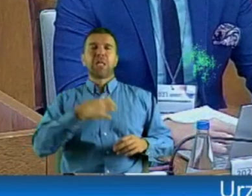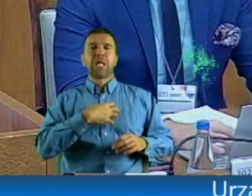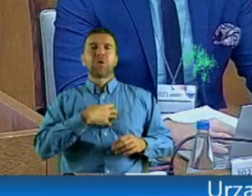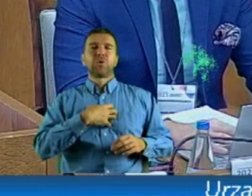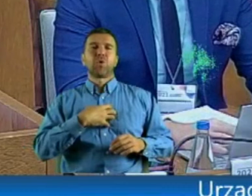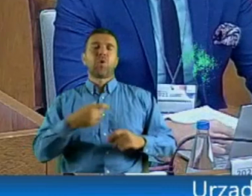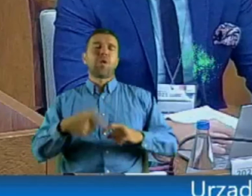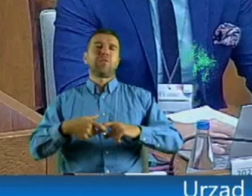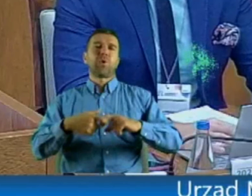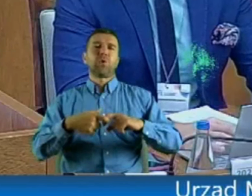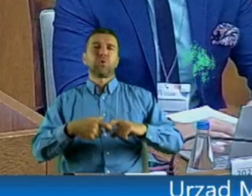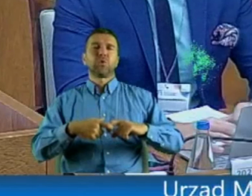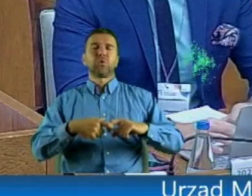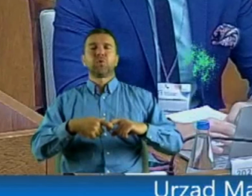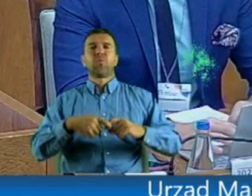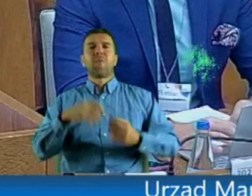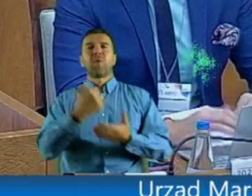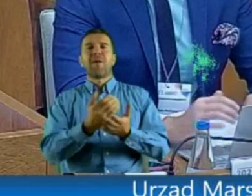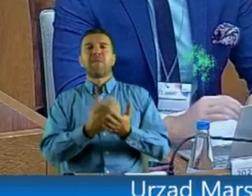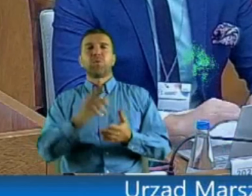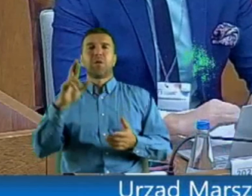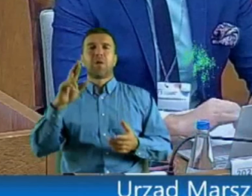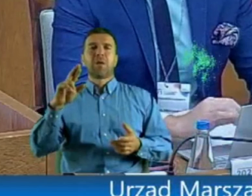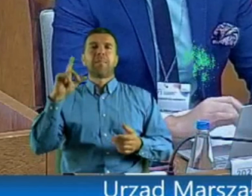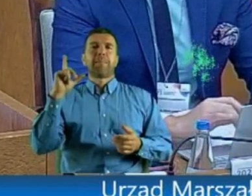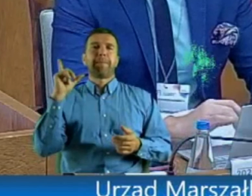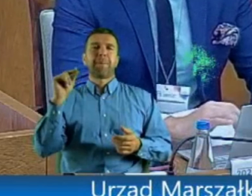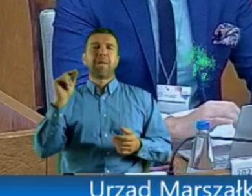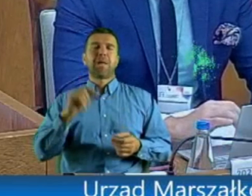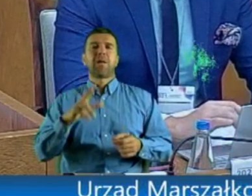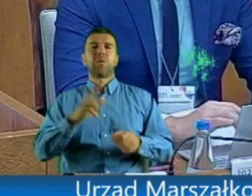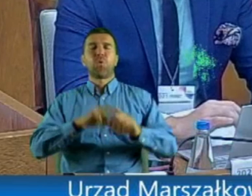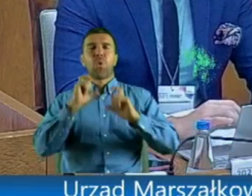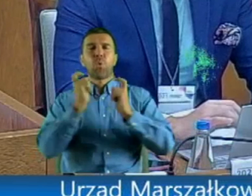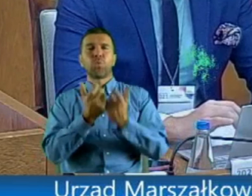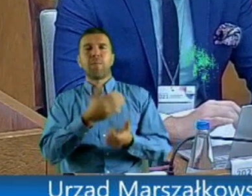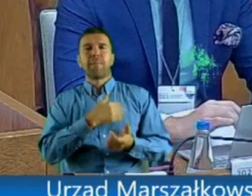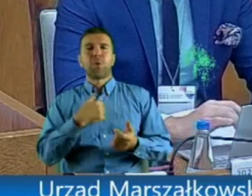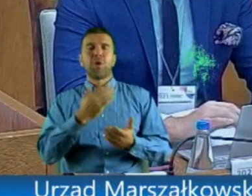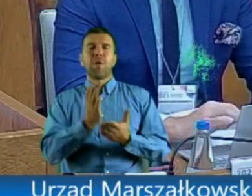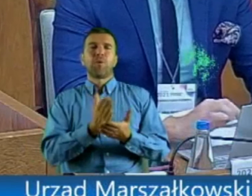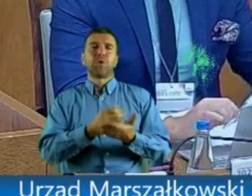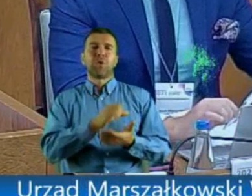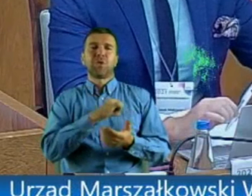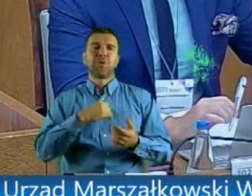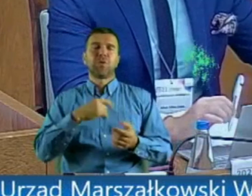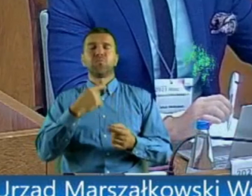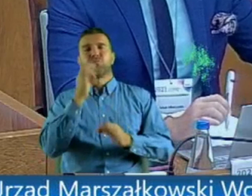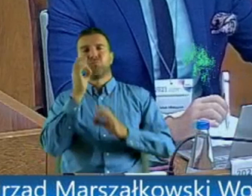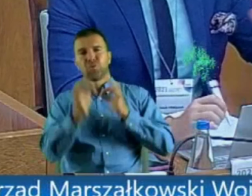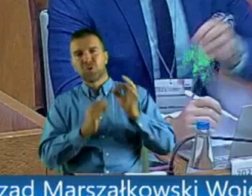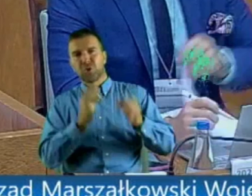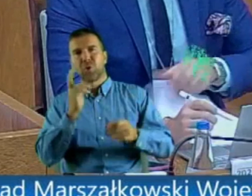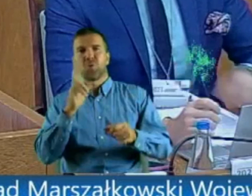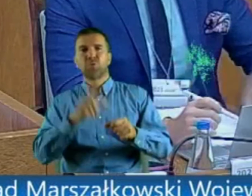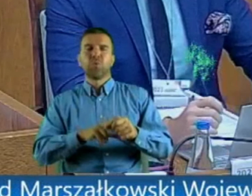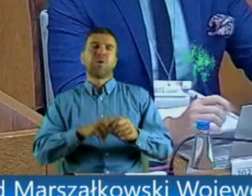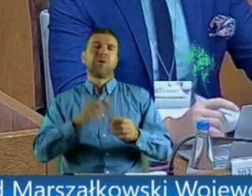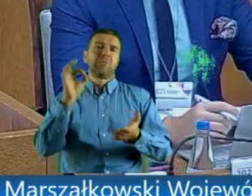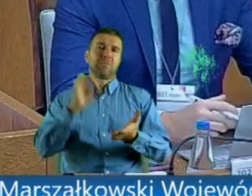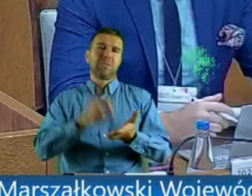Związku Województw RP, który z perspektywy niejako ogólnopolskiej podzieli się z nami swymi spostrzeżeniami, które z